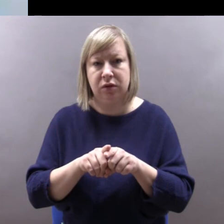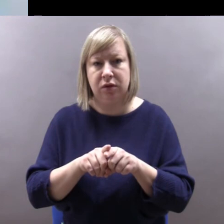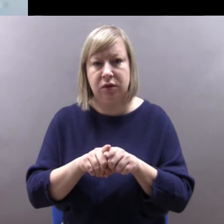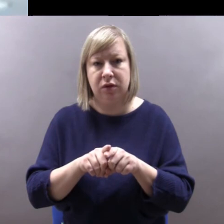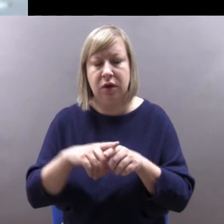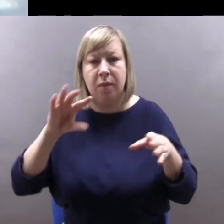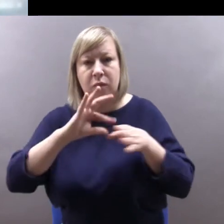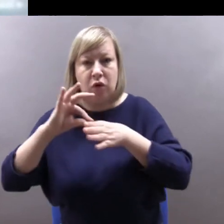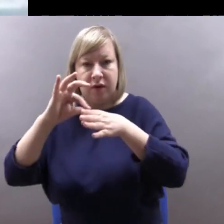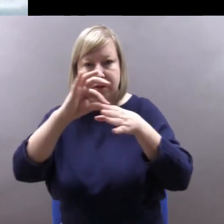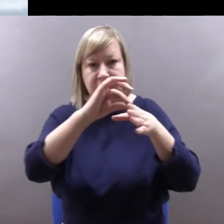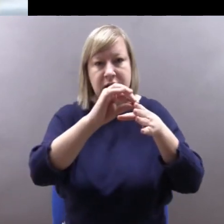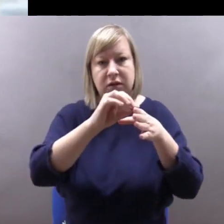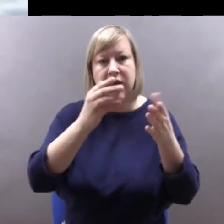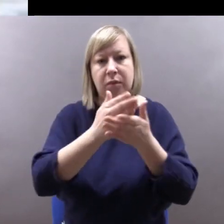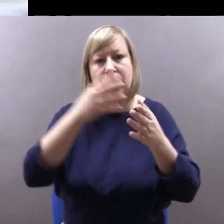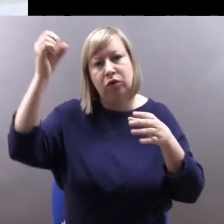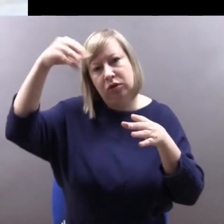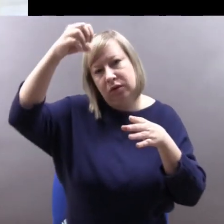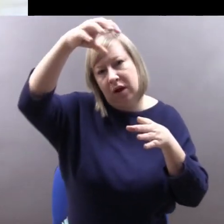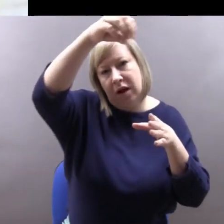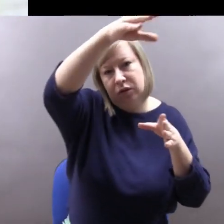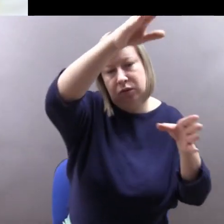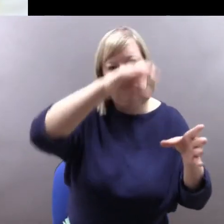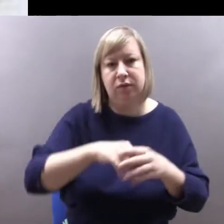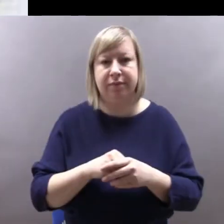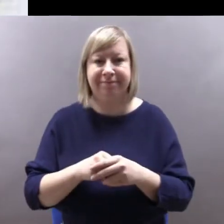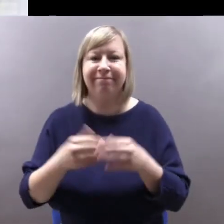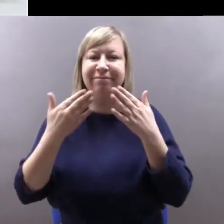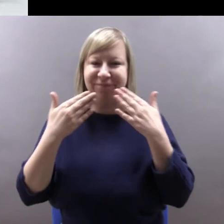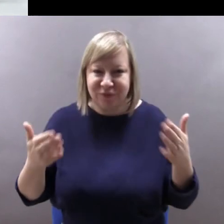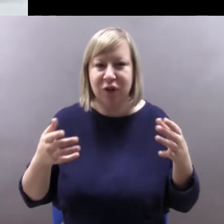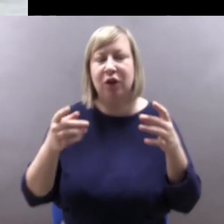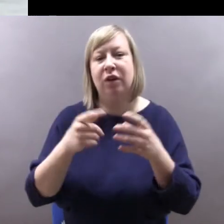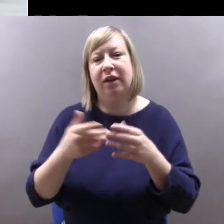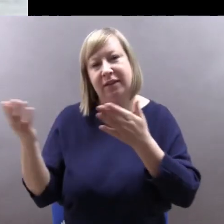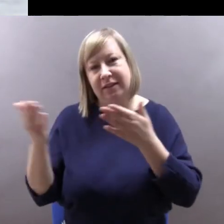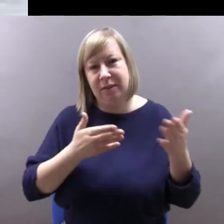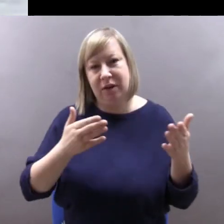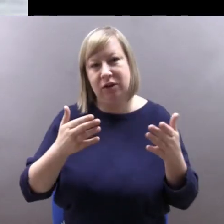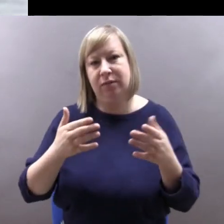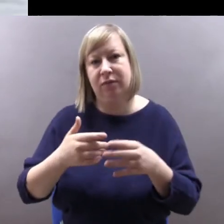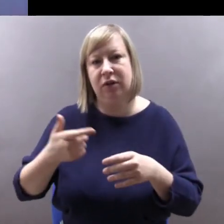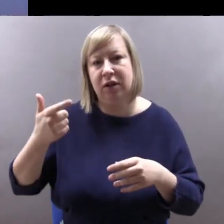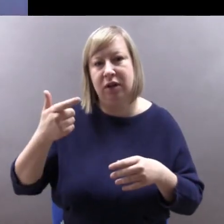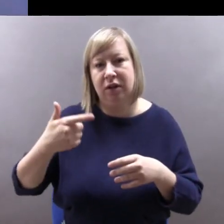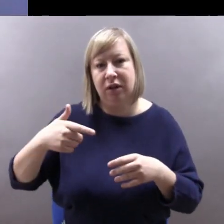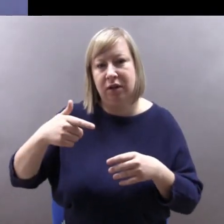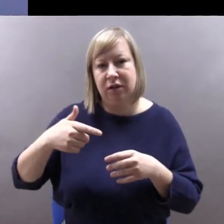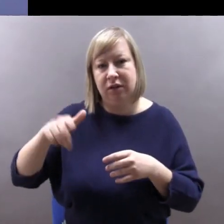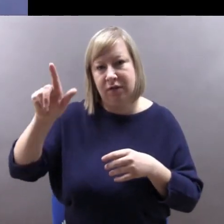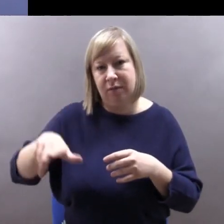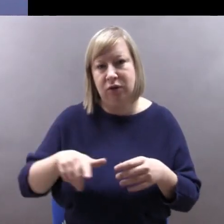Zatem dziękuję Państwu za uwagę i zapraszam za 2 miesiące. No,